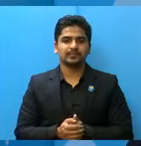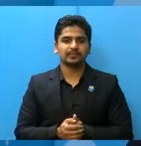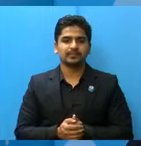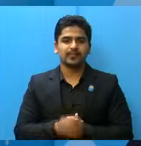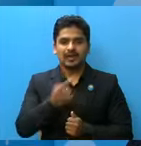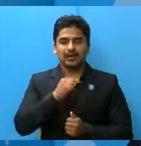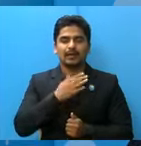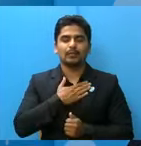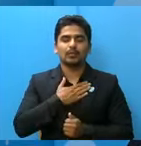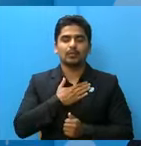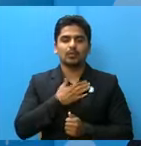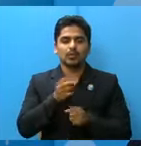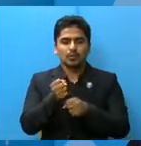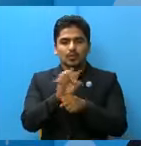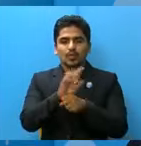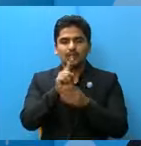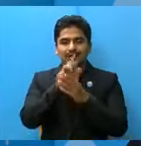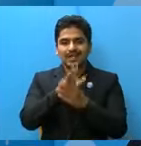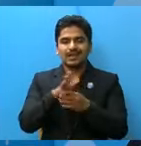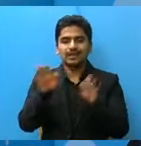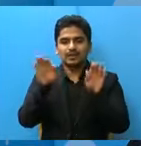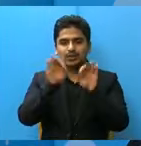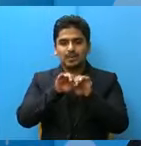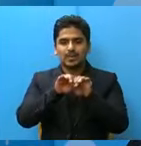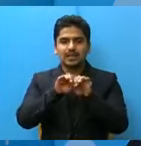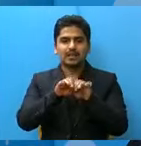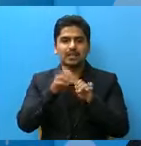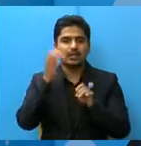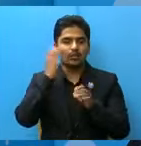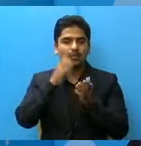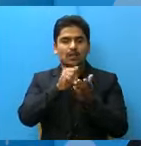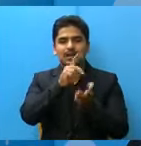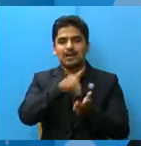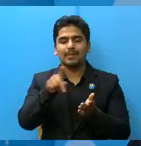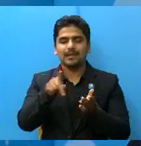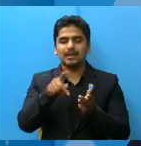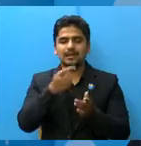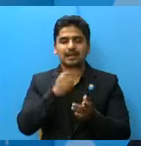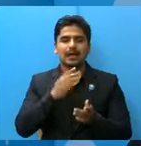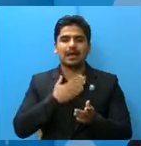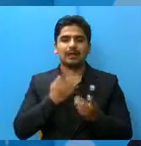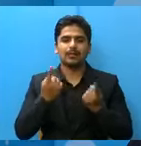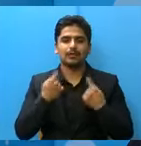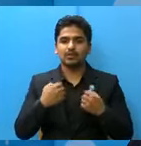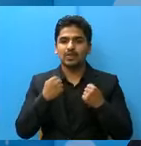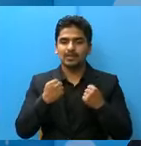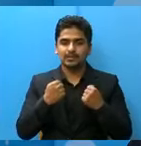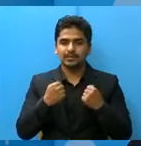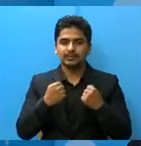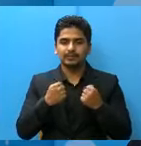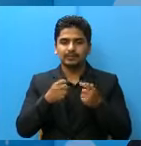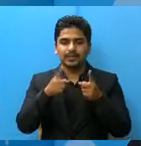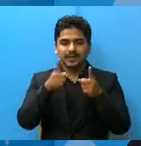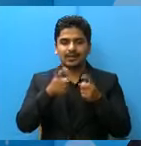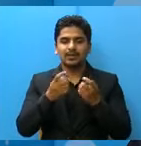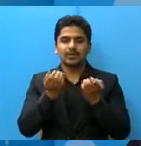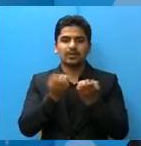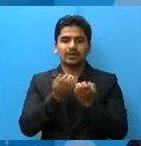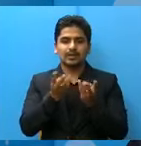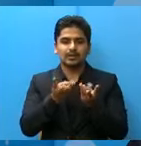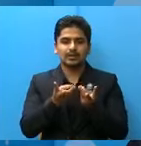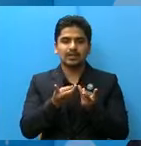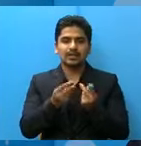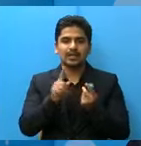हाम्रो COVID-19 संबंदी मोबाइल एप्लिकेशन हाम्रो स्वास्थ्य डाउनलोड गरने को